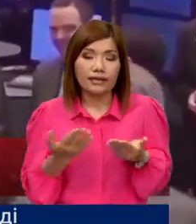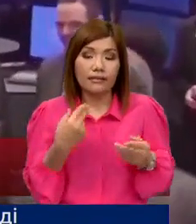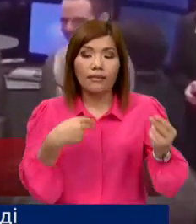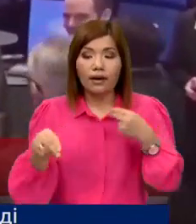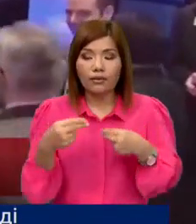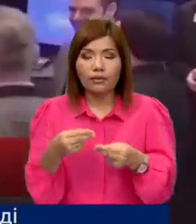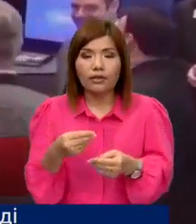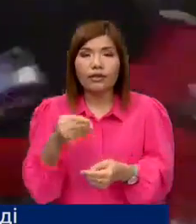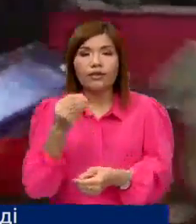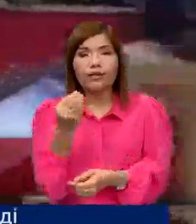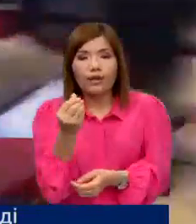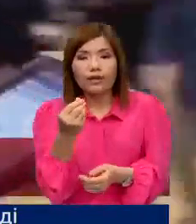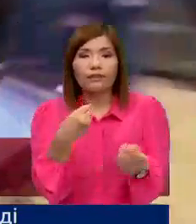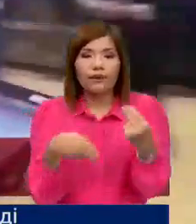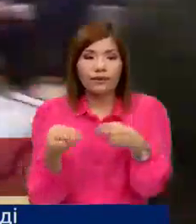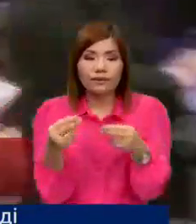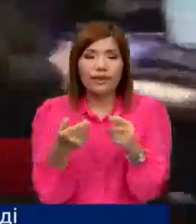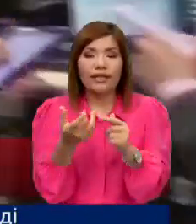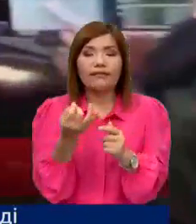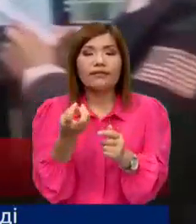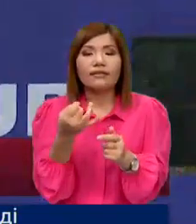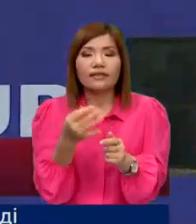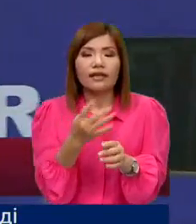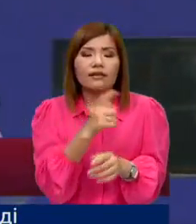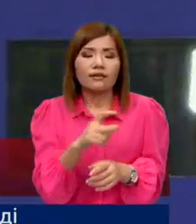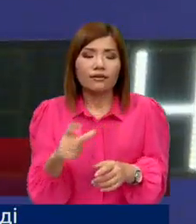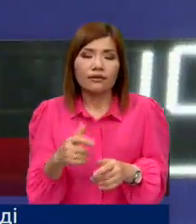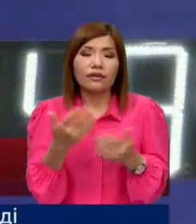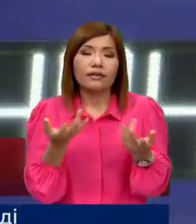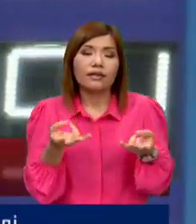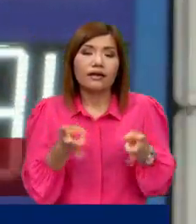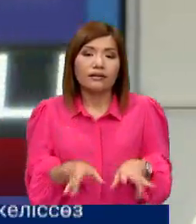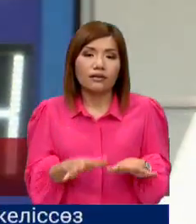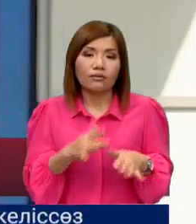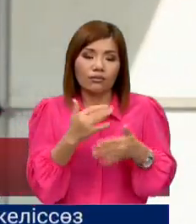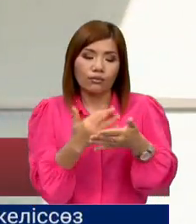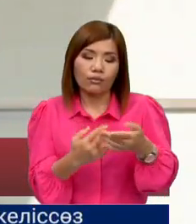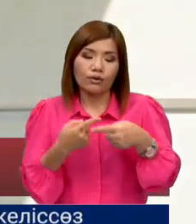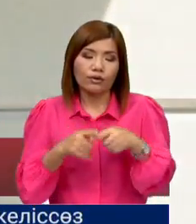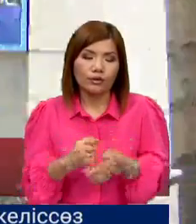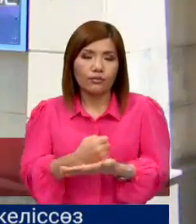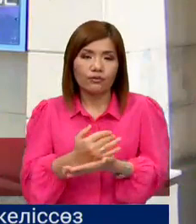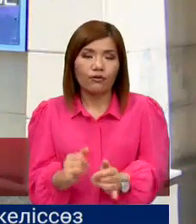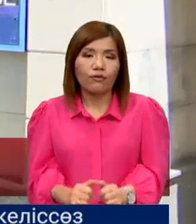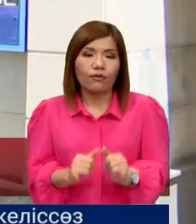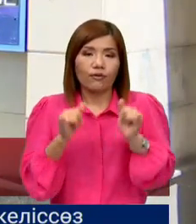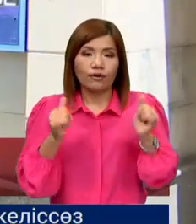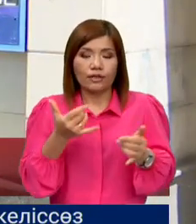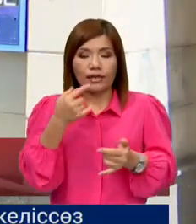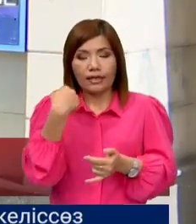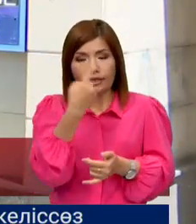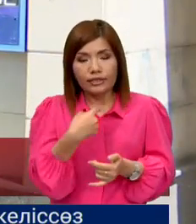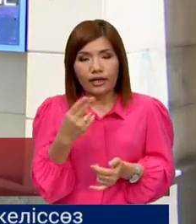покупку ценных бумаг как способ инвестирования, то у рядового казахстанца остается не так много инструментов по увеличению личного